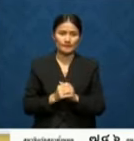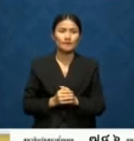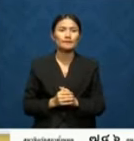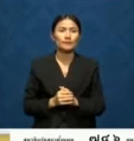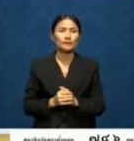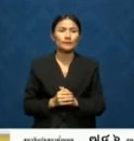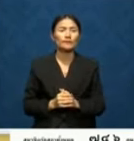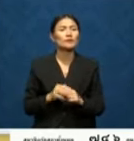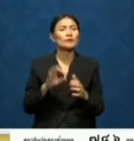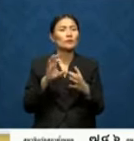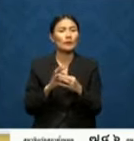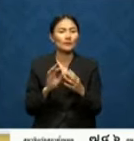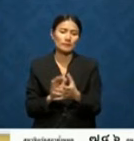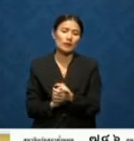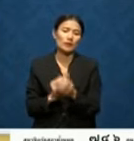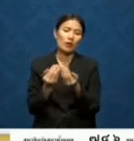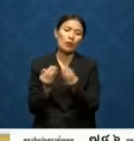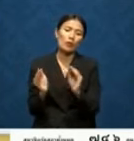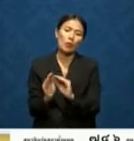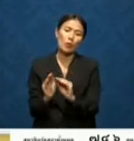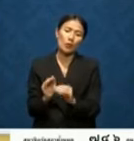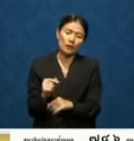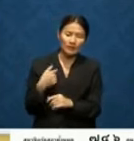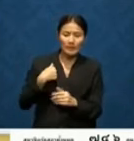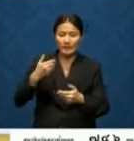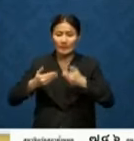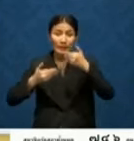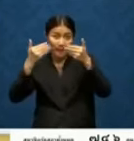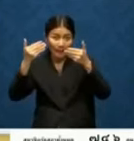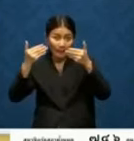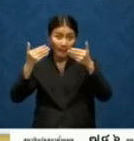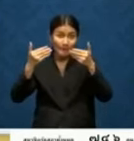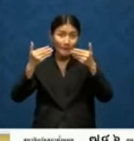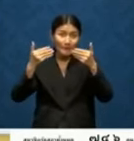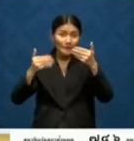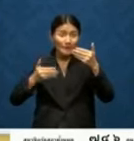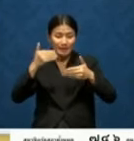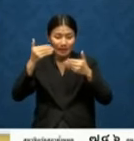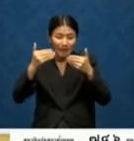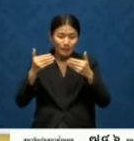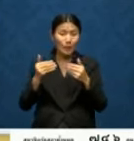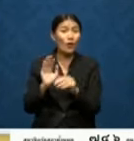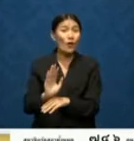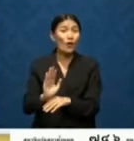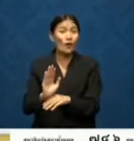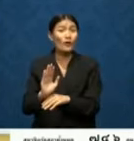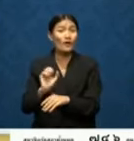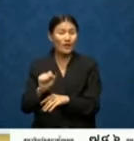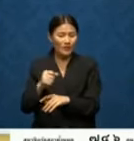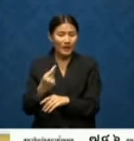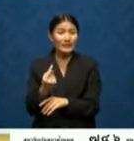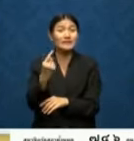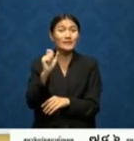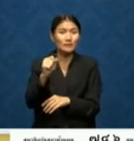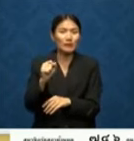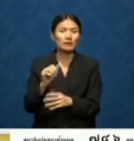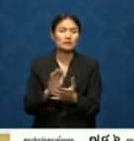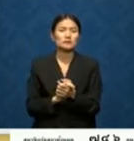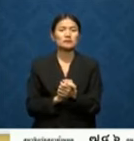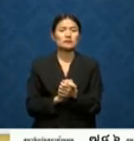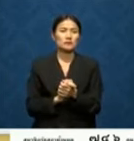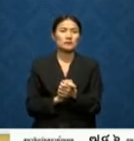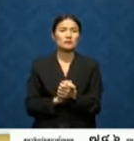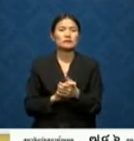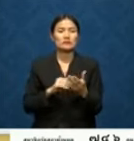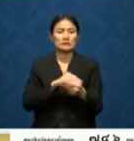เรื่องซอฟต์พาวเวอร์หรือเศรษฐกิจสร้างสรรค์นี้เป็นนโยบายสำคัญที่จะสร้างราย